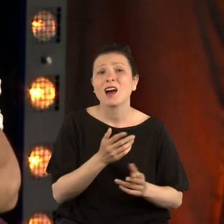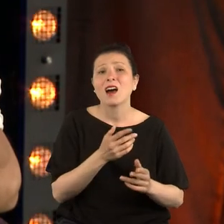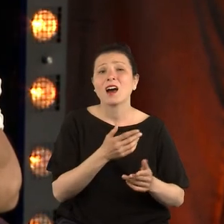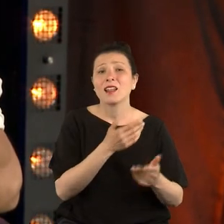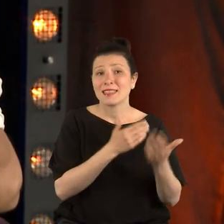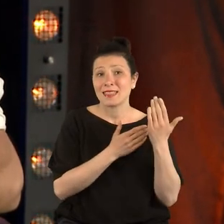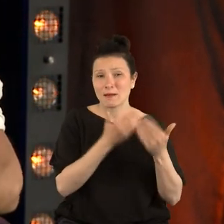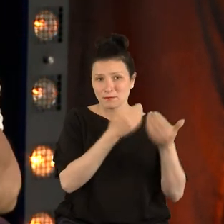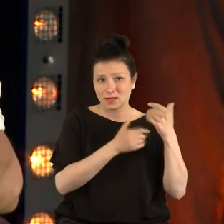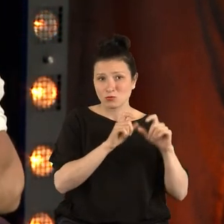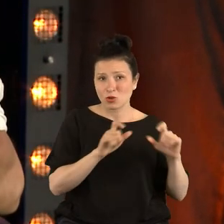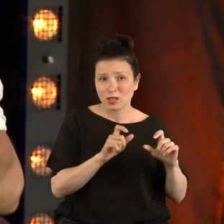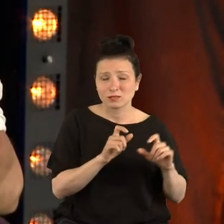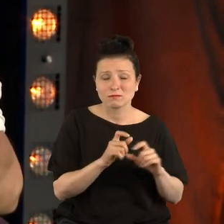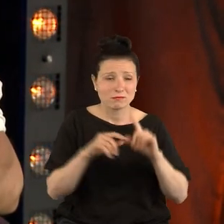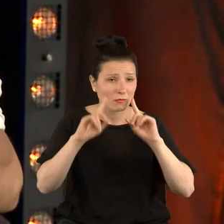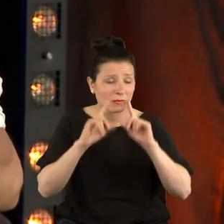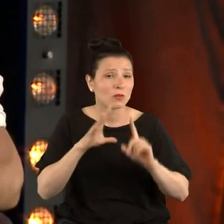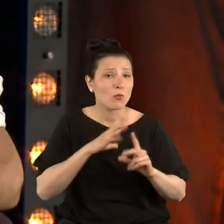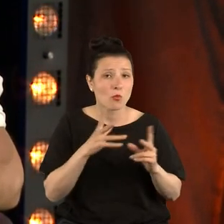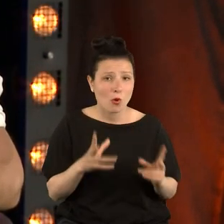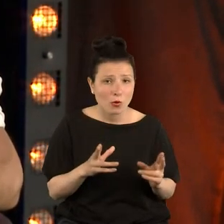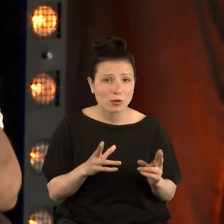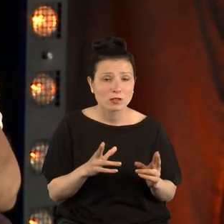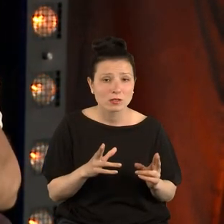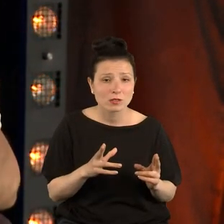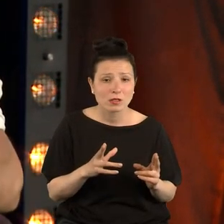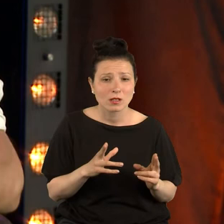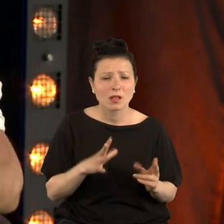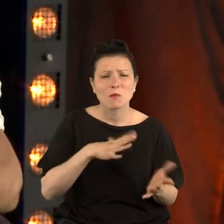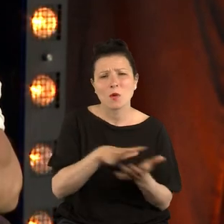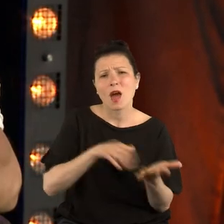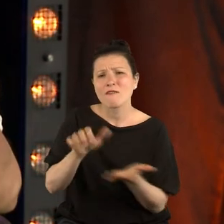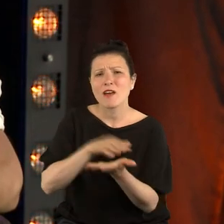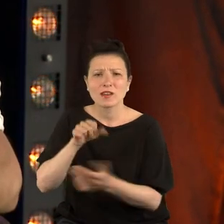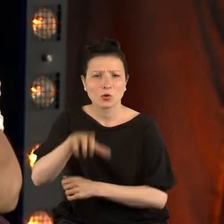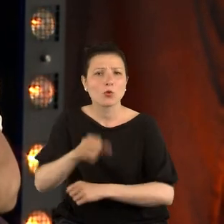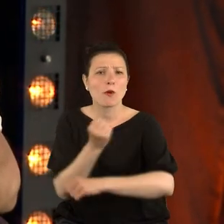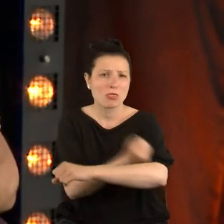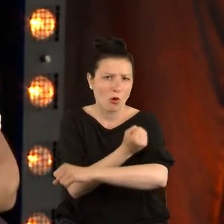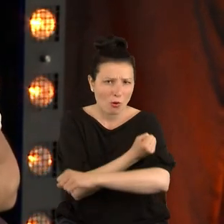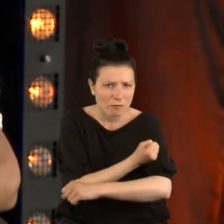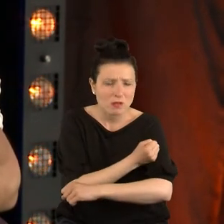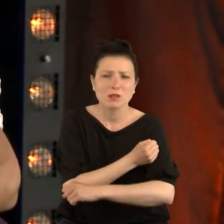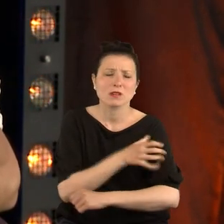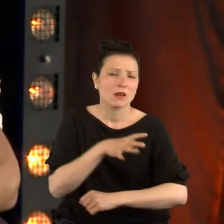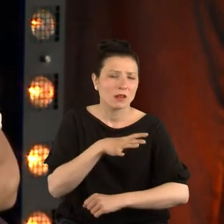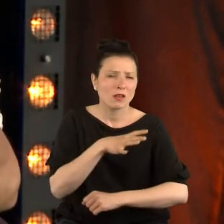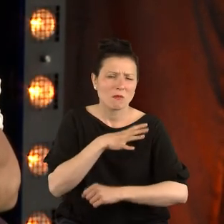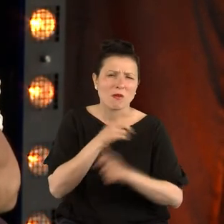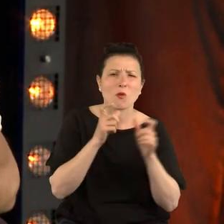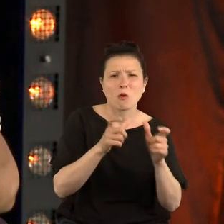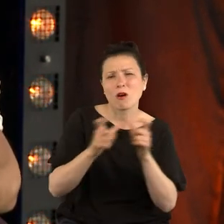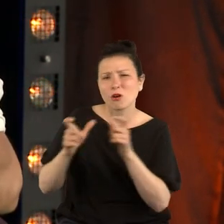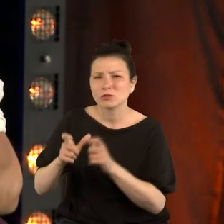to rzeczywiście, to też to był ten okres, kiedy wychodziły afery dopingowe i po prostu było dużo głośno i media